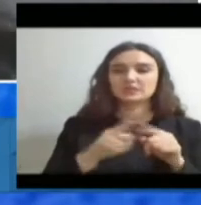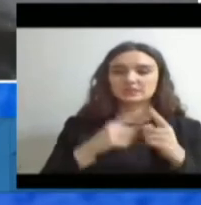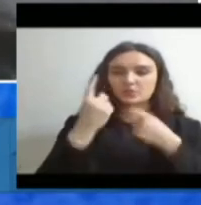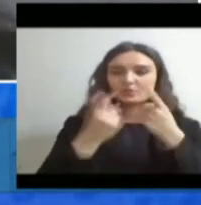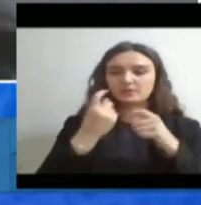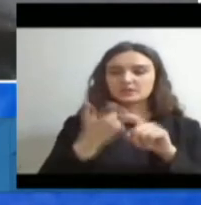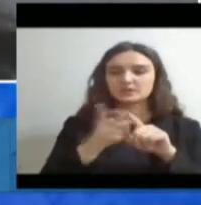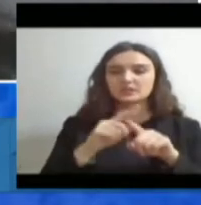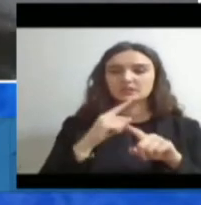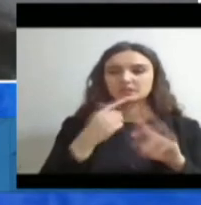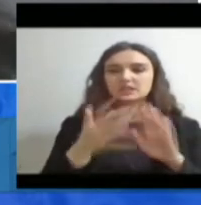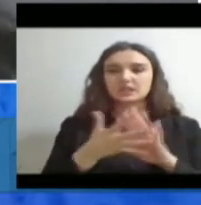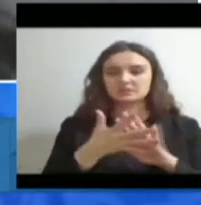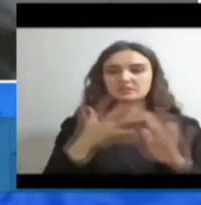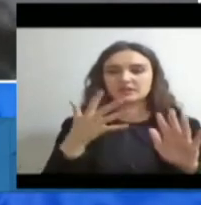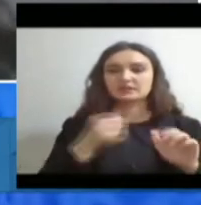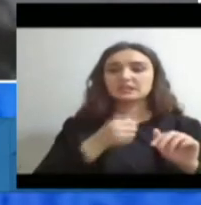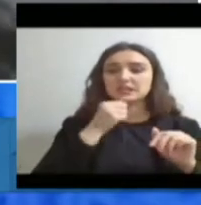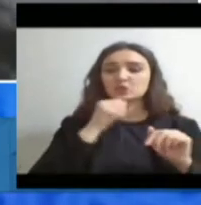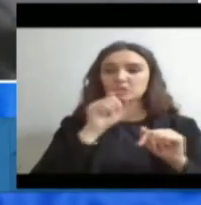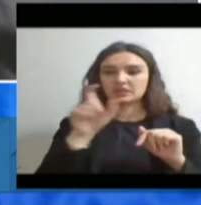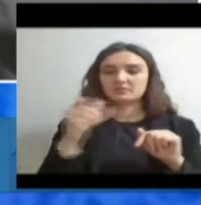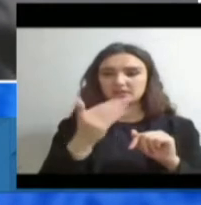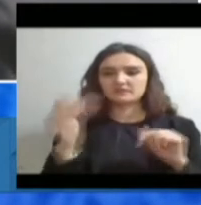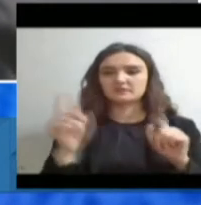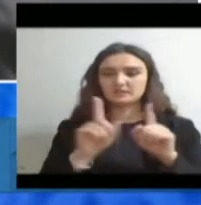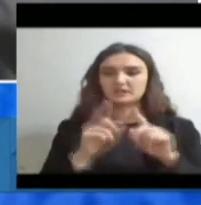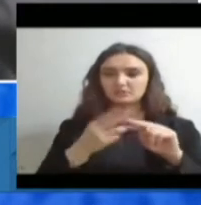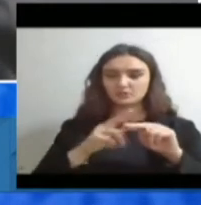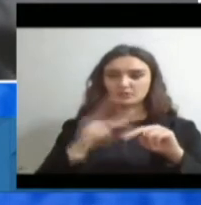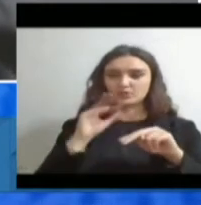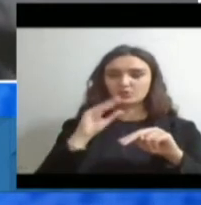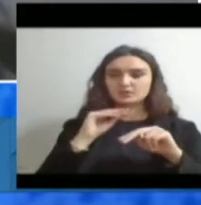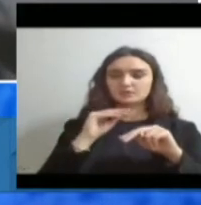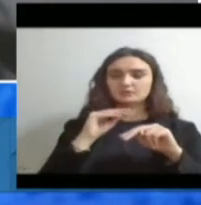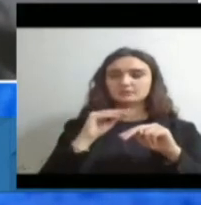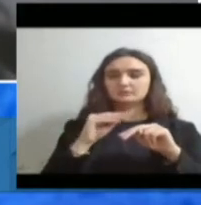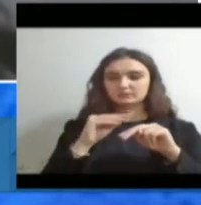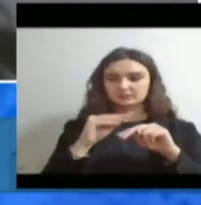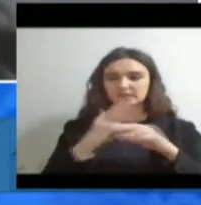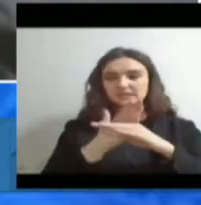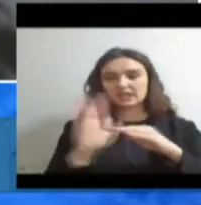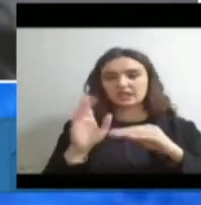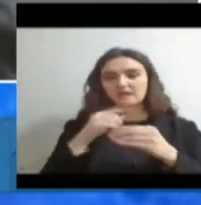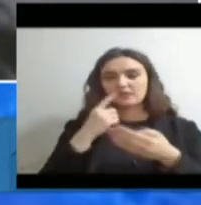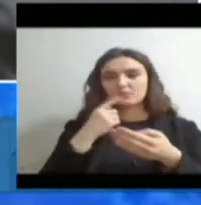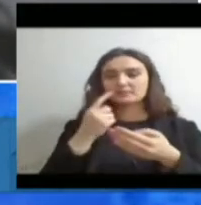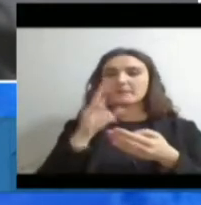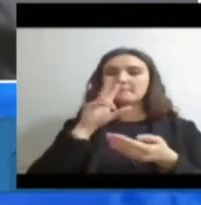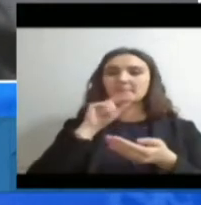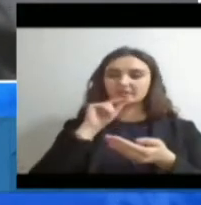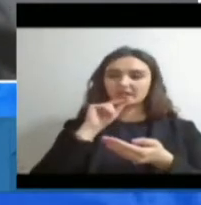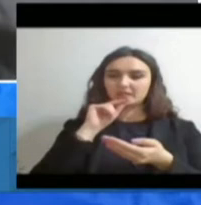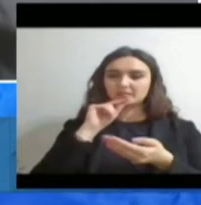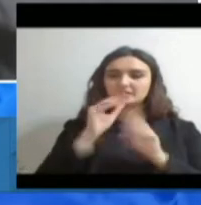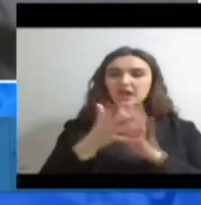ძნელად გადასახარშია ზრდასრული ადამიანებისთვისაც. ამიტომ, როდესაც გამოვყავით მაგალითად მეტყველების აღქმა